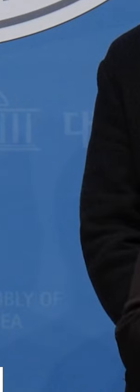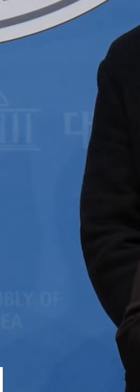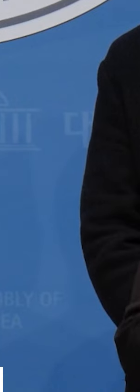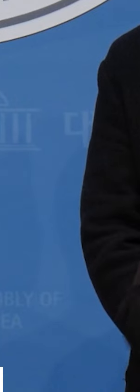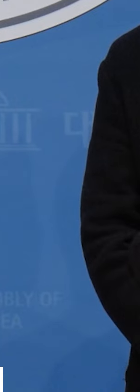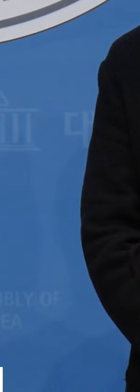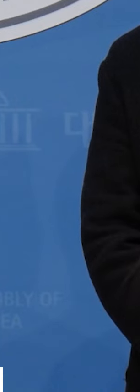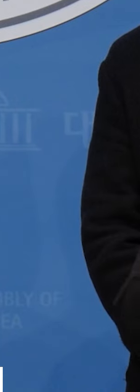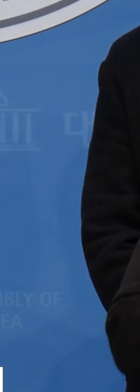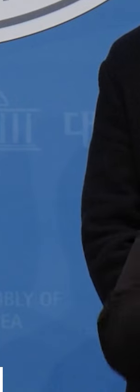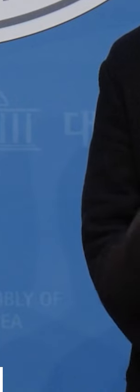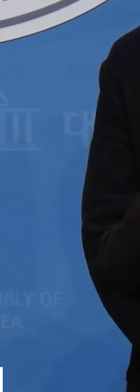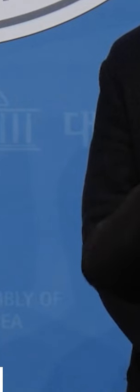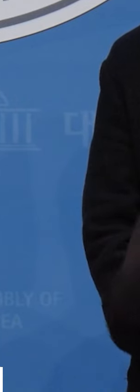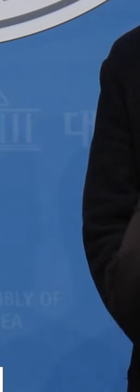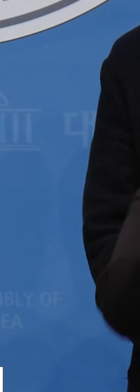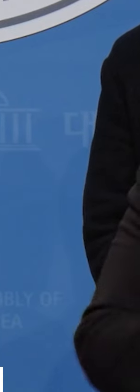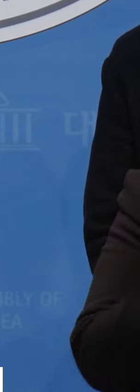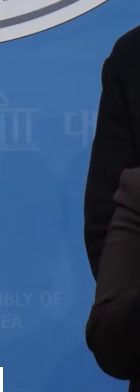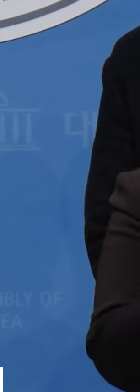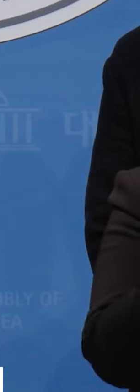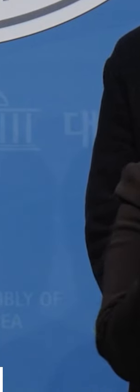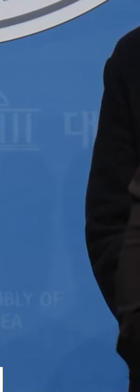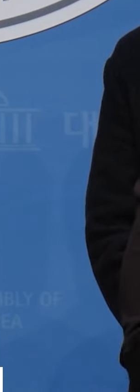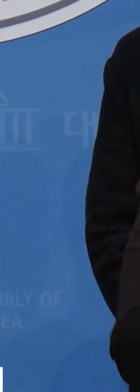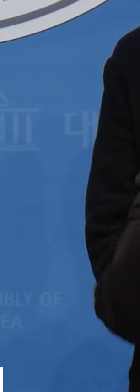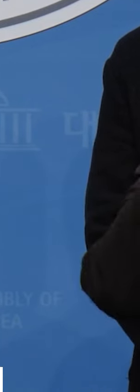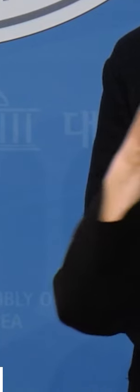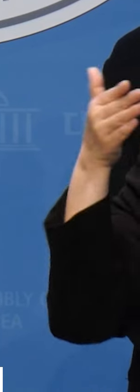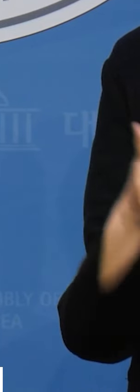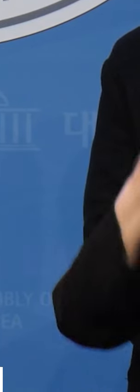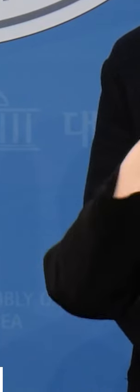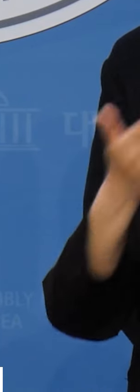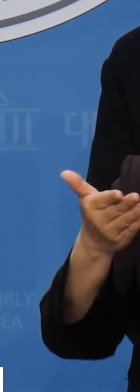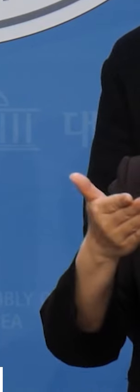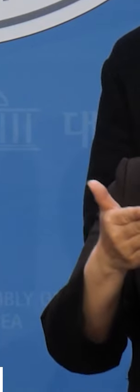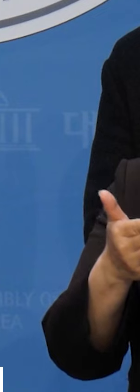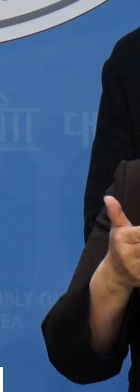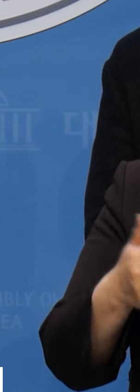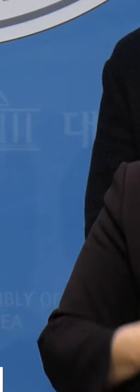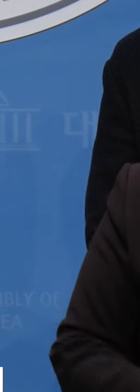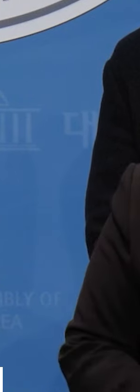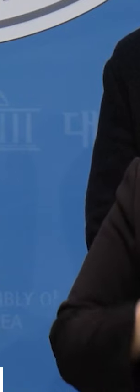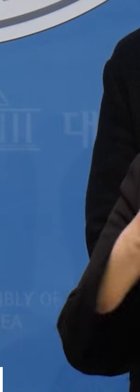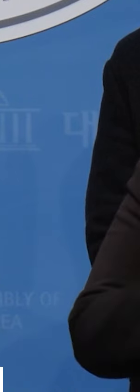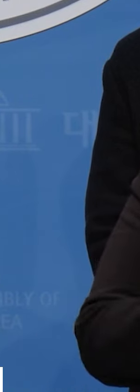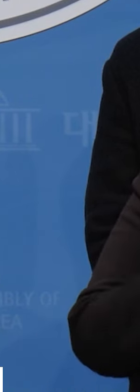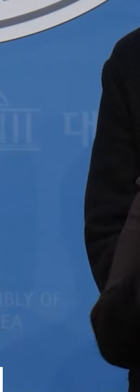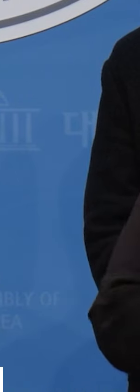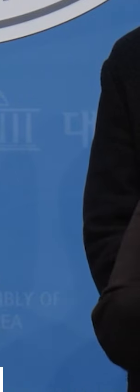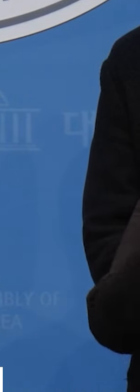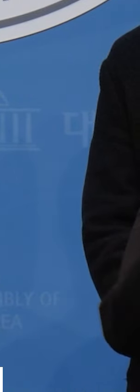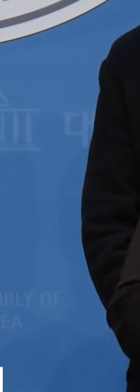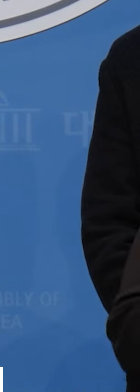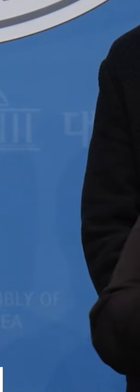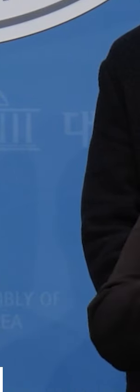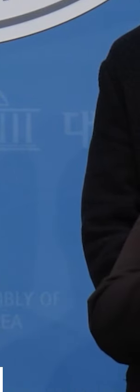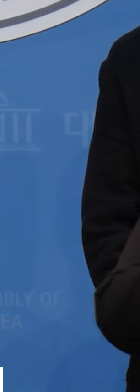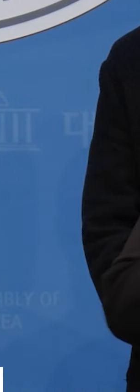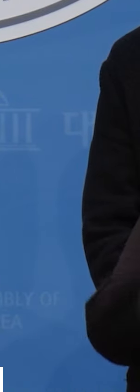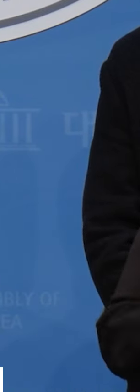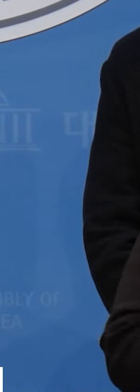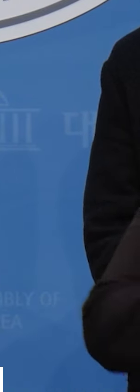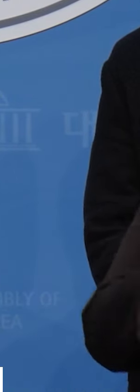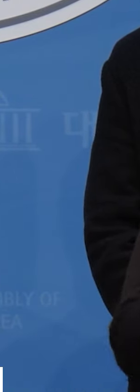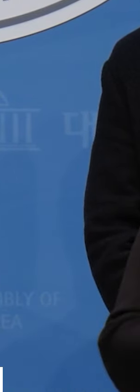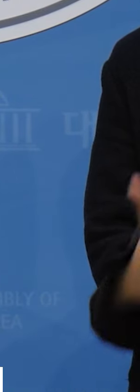전 대통령을 비판한 것이 편견입니까? 아니면 발췌 개헌, 4.4 오입 개헌, 그리고